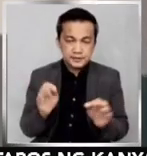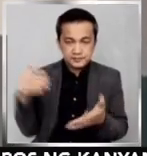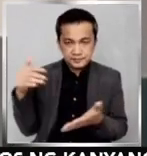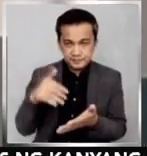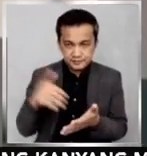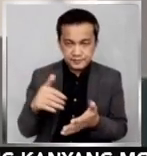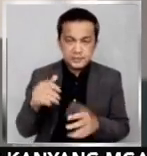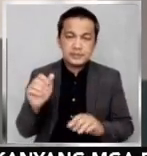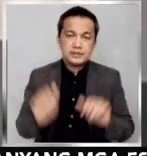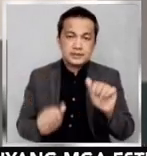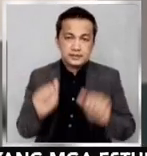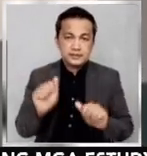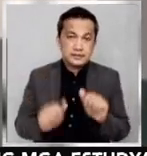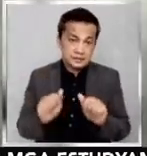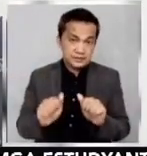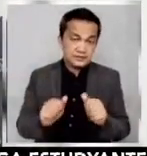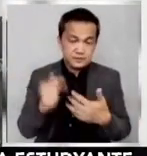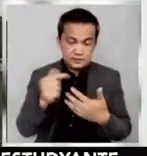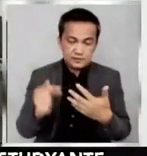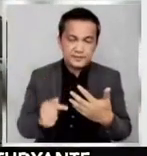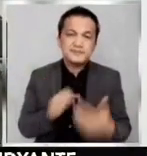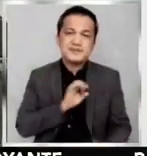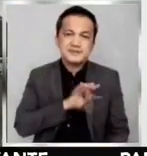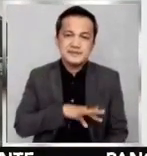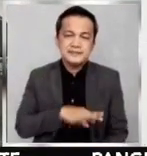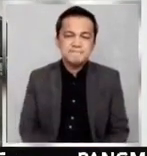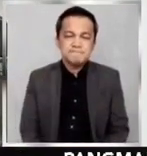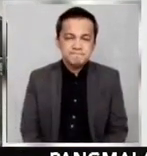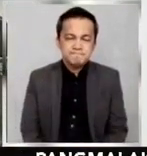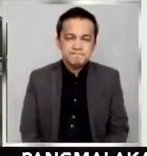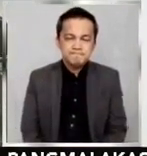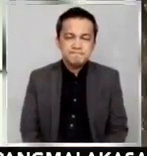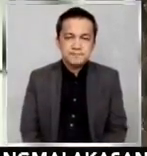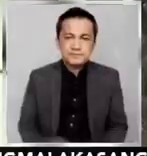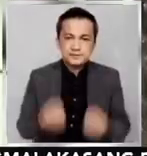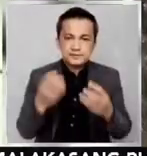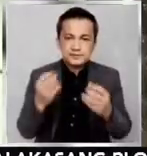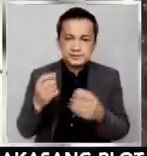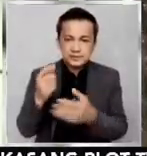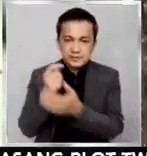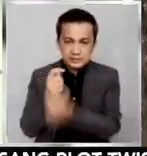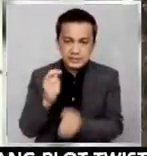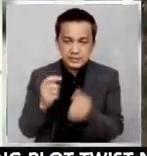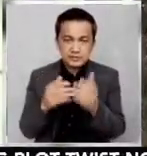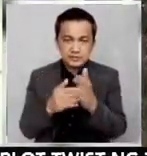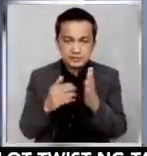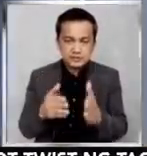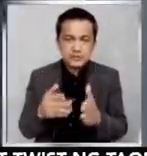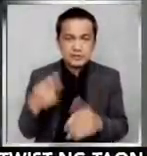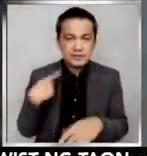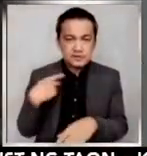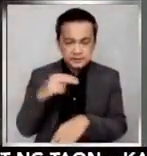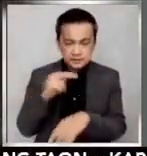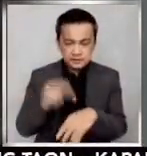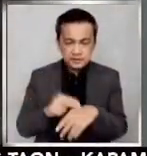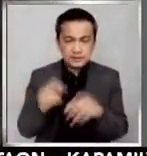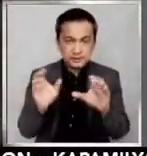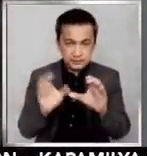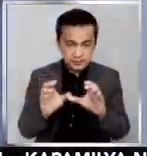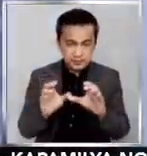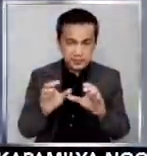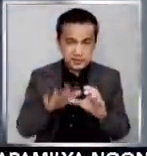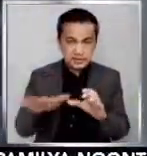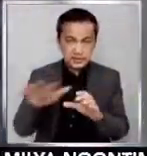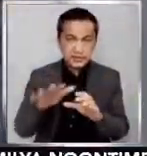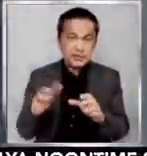assessment at may iba pang benepisyo. Halos lahat daw ng TESDA learners ay may national certificate at karamihan sa kanila ay